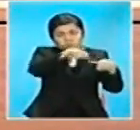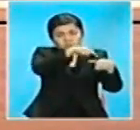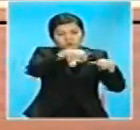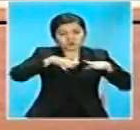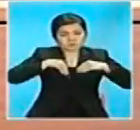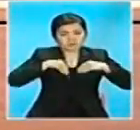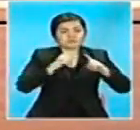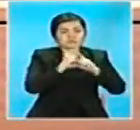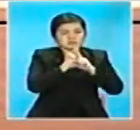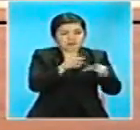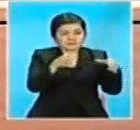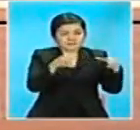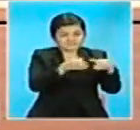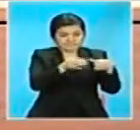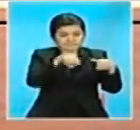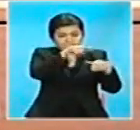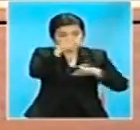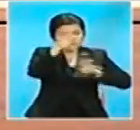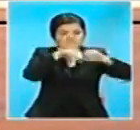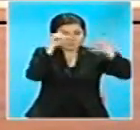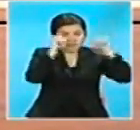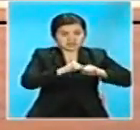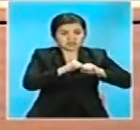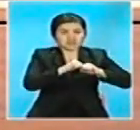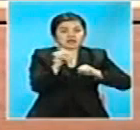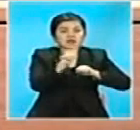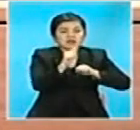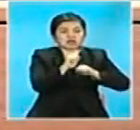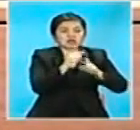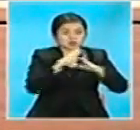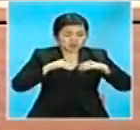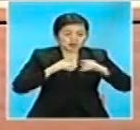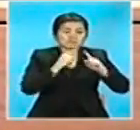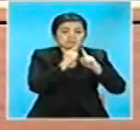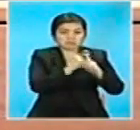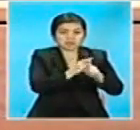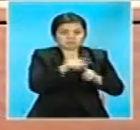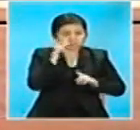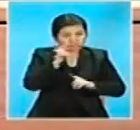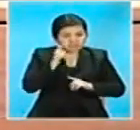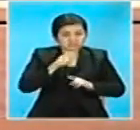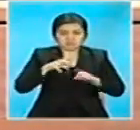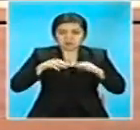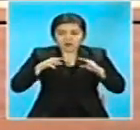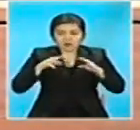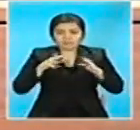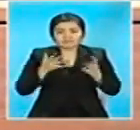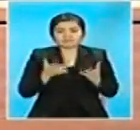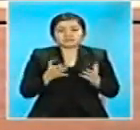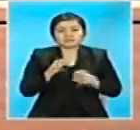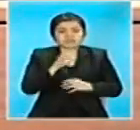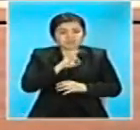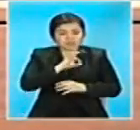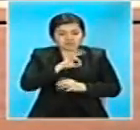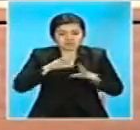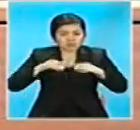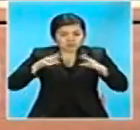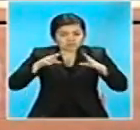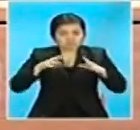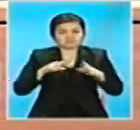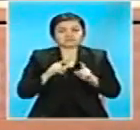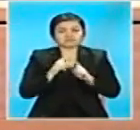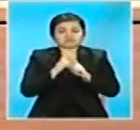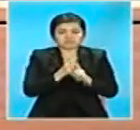องฟังเสียงมติพรรคด้วยนะครับซึ่งเป็นความเห็นที่บางทีก็อาจจะค้านกับตัวสมาชิกก็คงจะดำเนิน